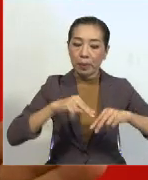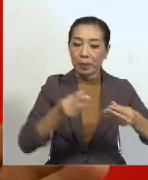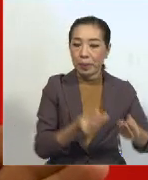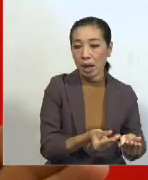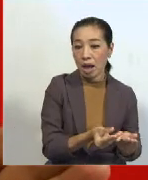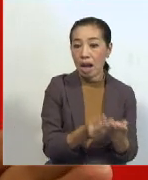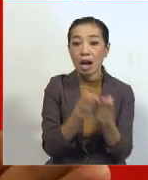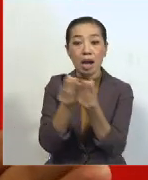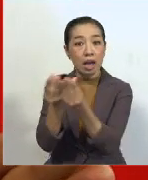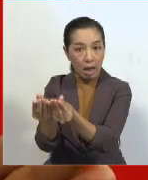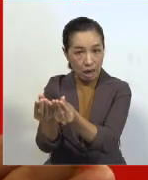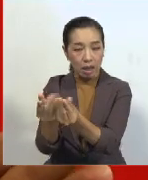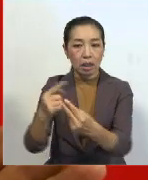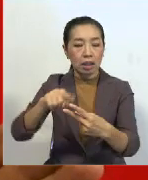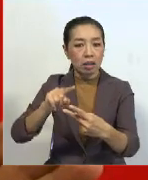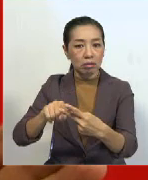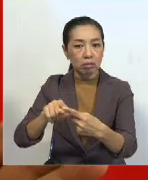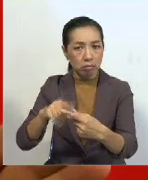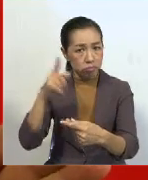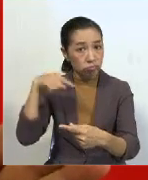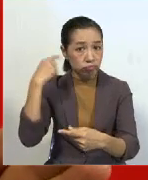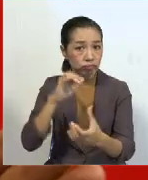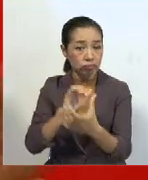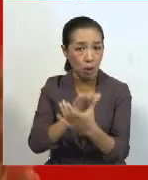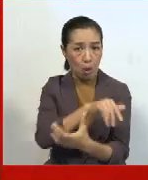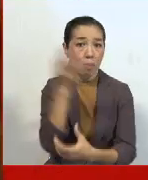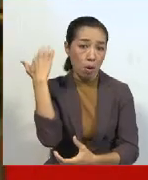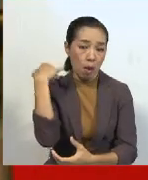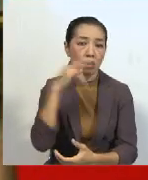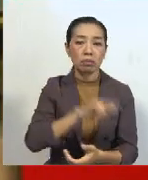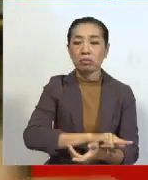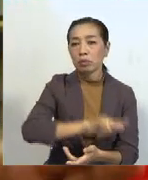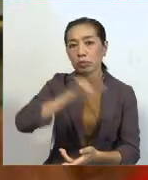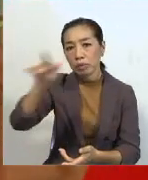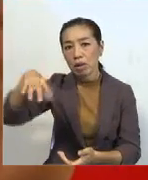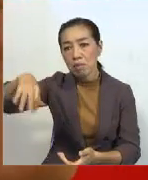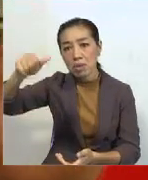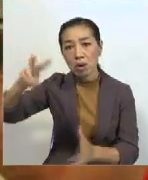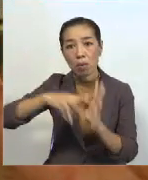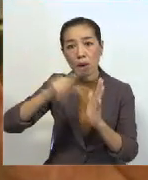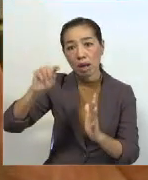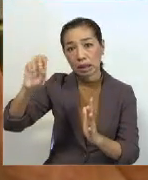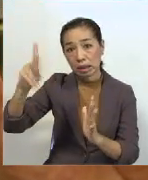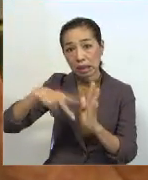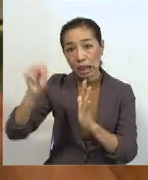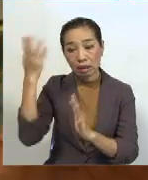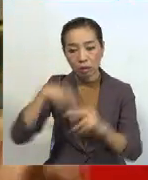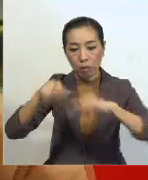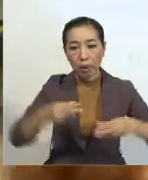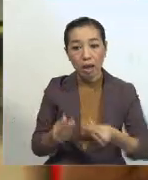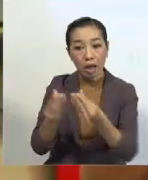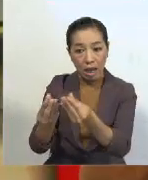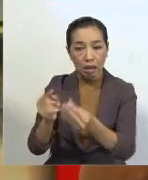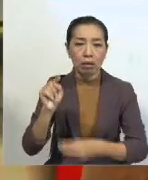ที่7กับสมเด็จพระนางเจ้าพระรำไพพรรณีที่เสด็จเยือนวาติกันไปถวายของขวัญชิ้นหนึ่งซึ่งทางวา